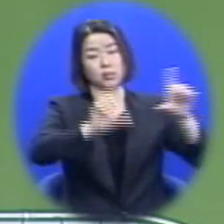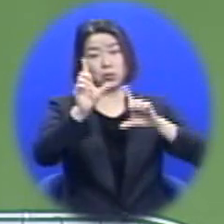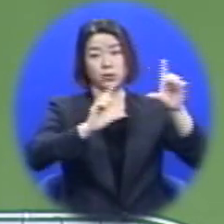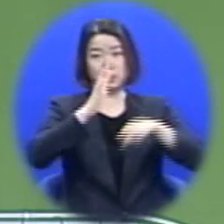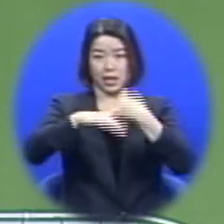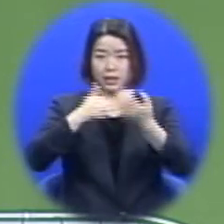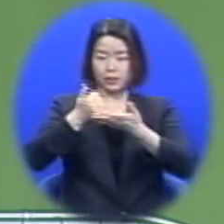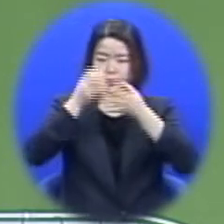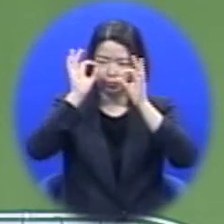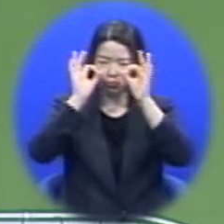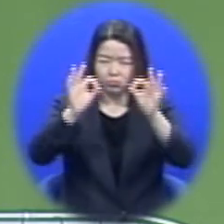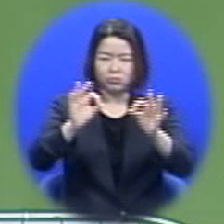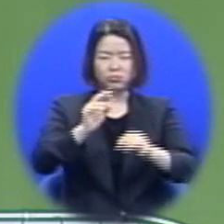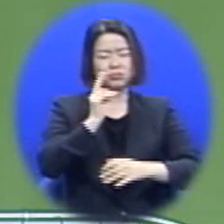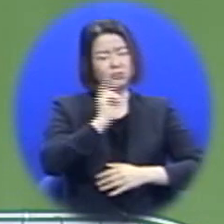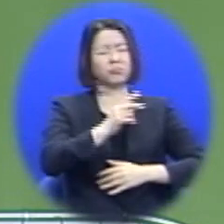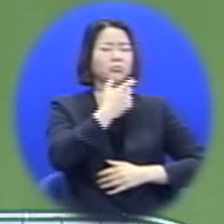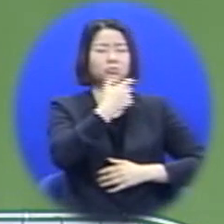보시기에 너무 싫었어요.